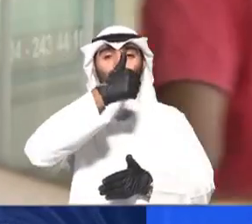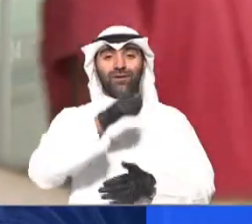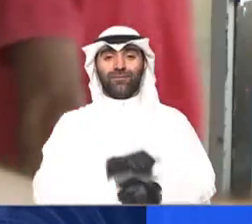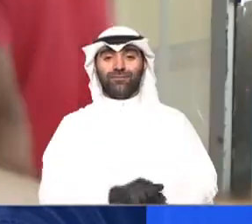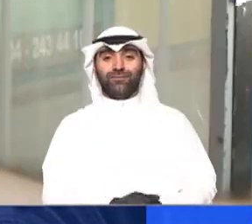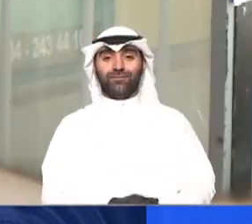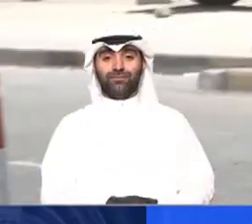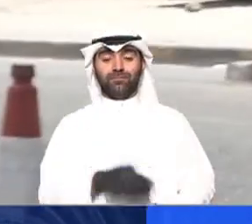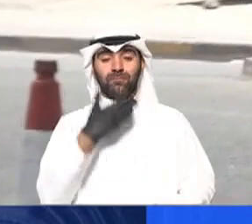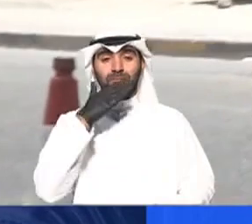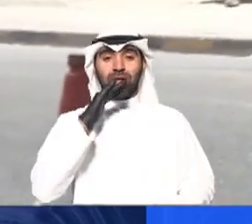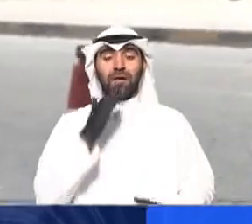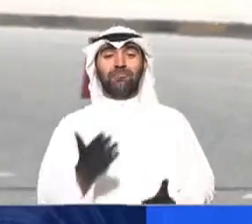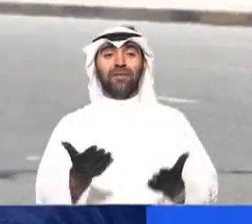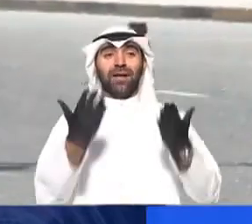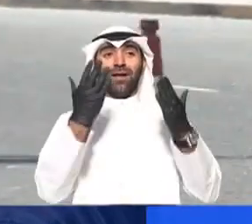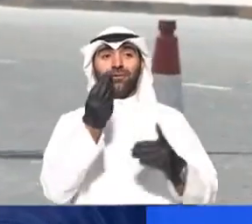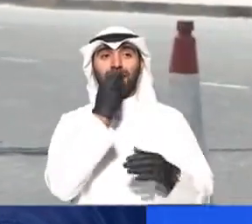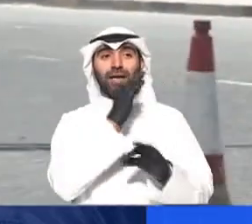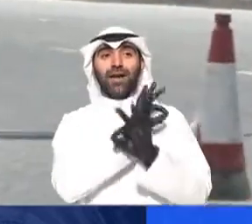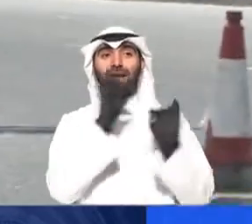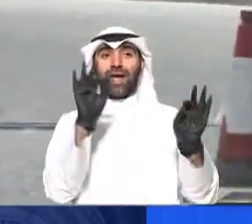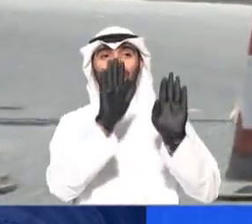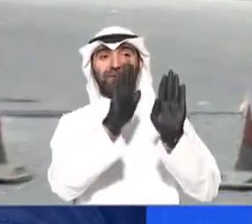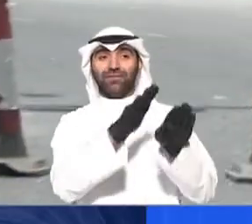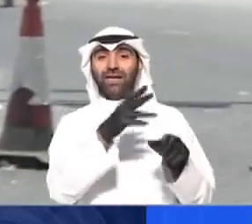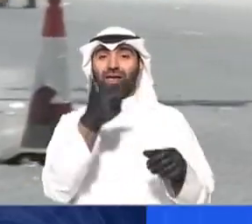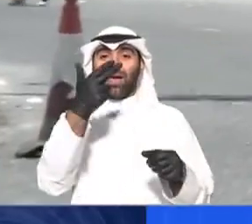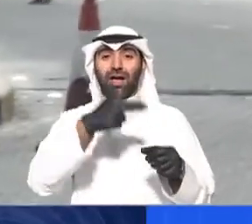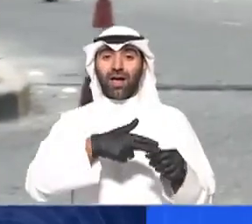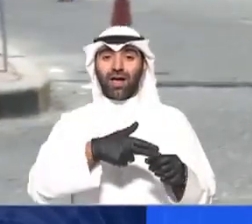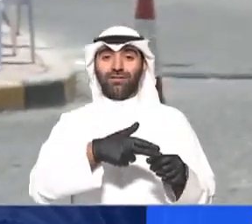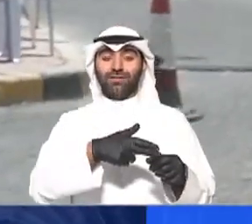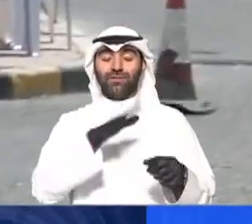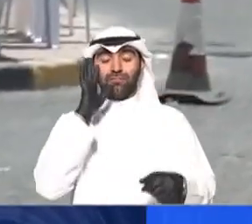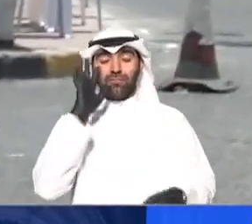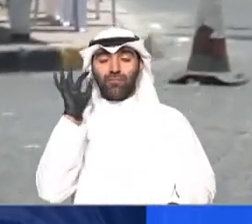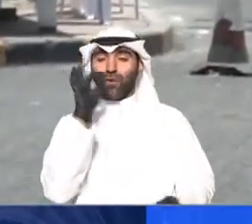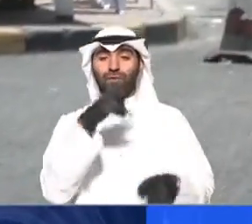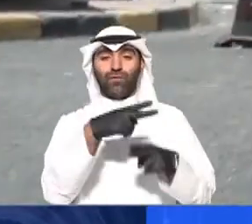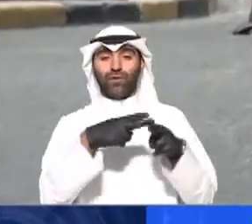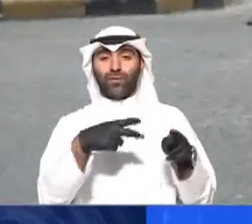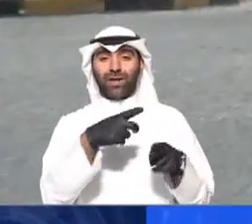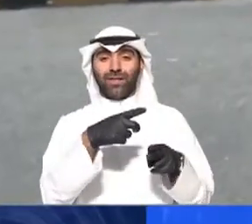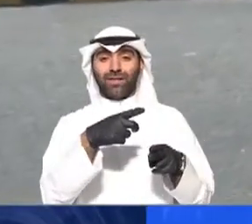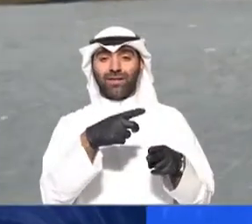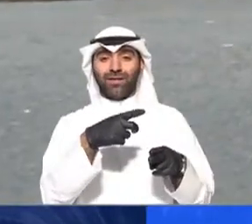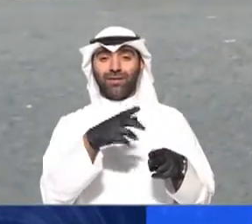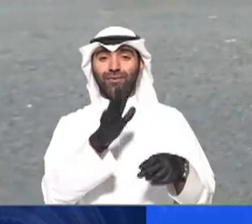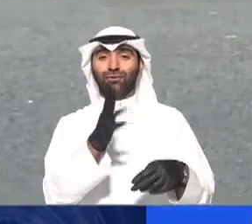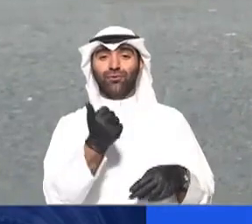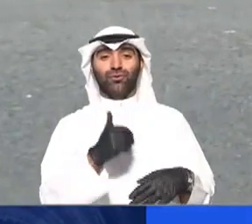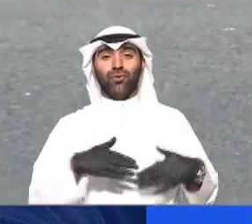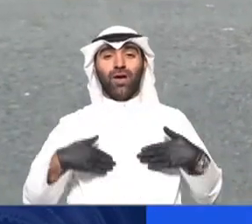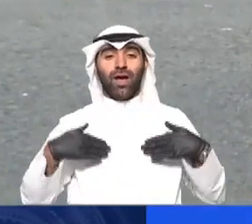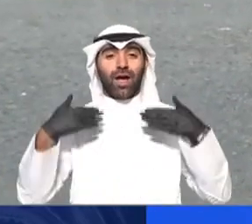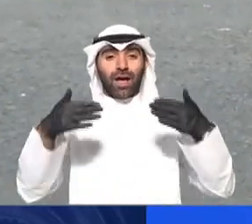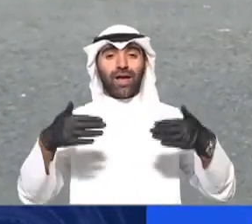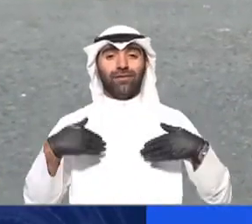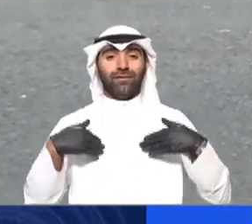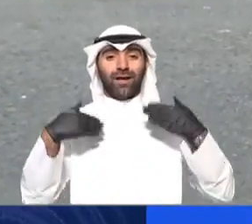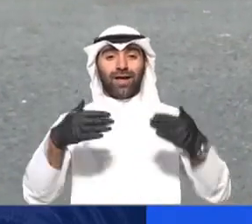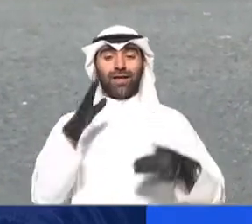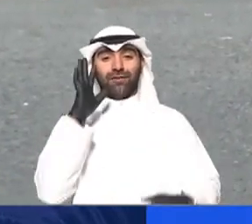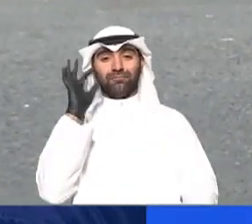الغاز. الكويت بلد العز وبلد الإنساني. منطقة جليب الشيوخ تسير نحو العودة التدريجية